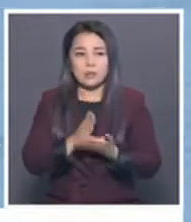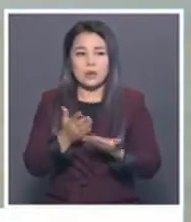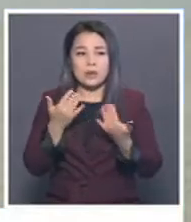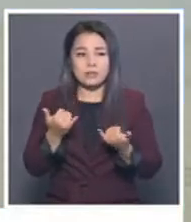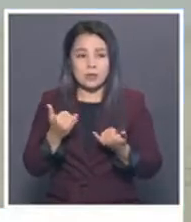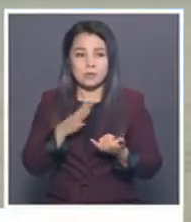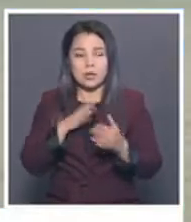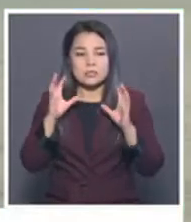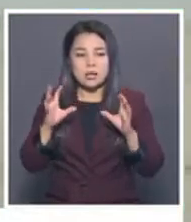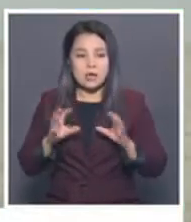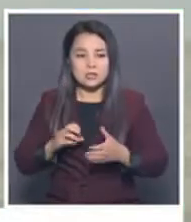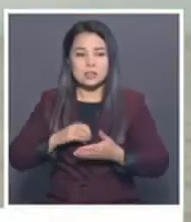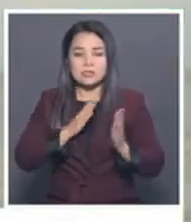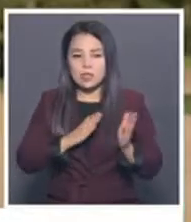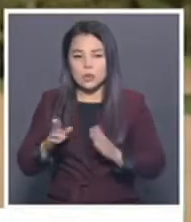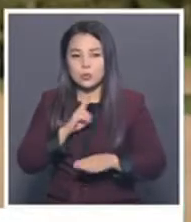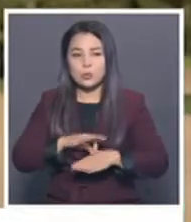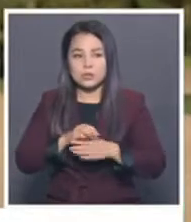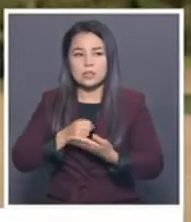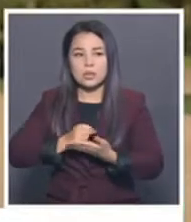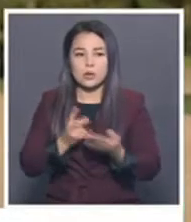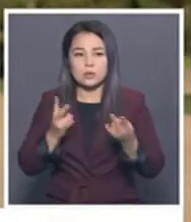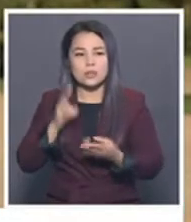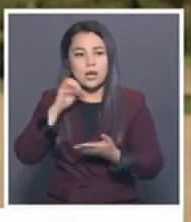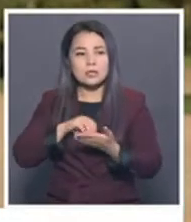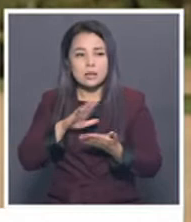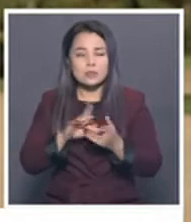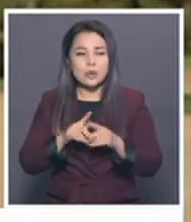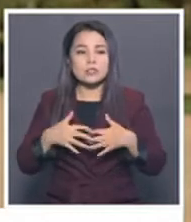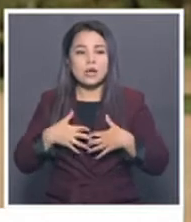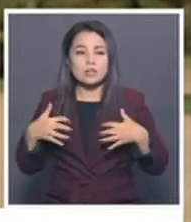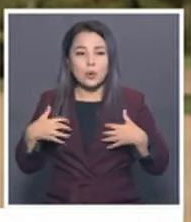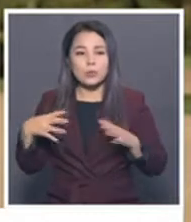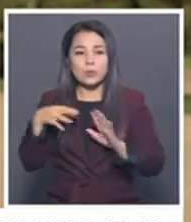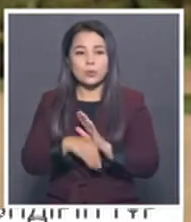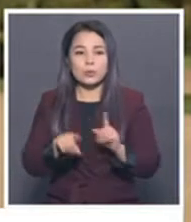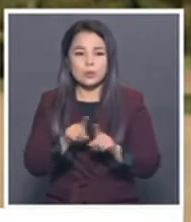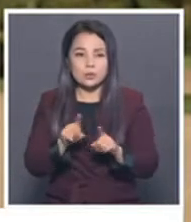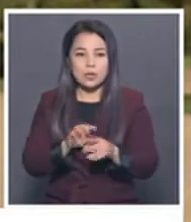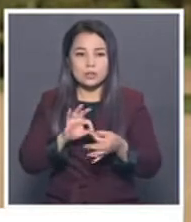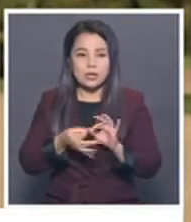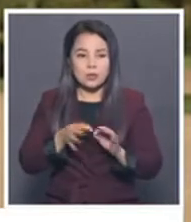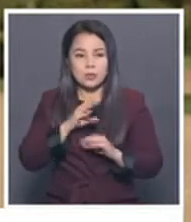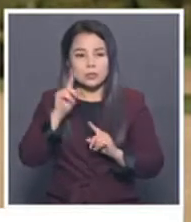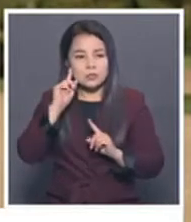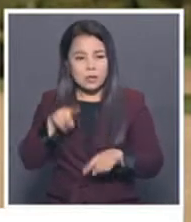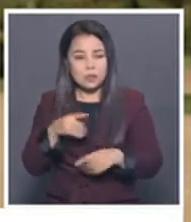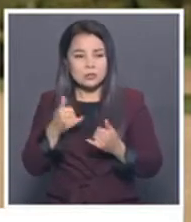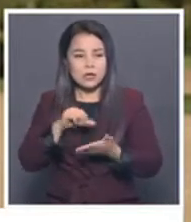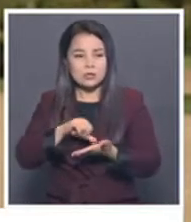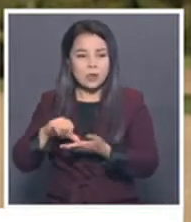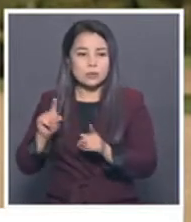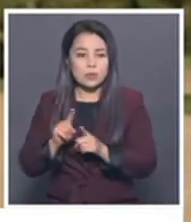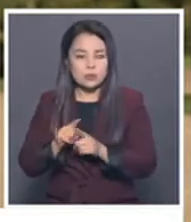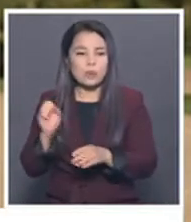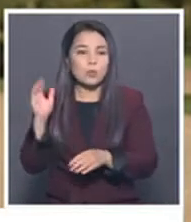мәселені заң жүзінде реттеу керек. Саны реттелетін жануарлардың қатарына қосу мәселесі бүгінде өзекті. Бұл туралы комитет тарапынан